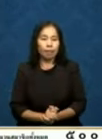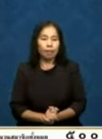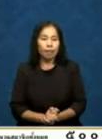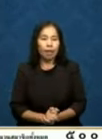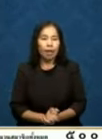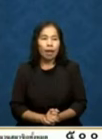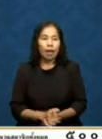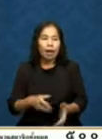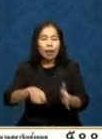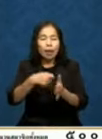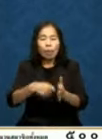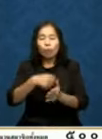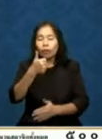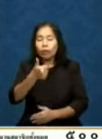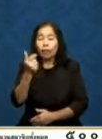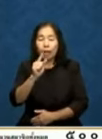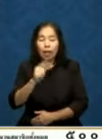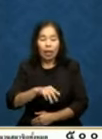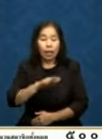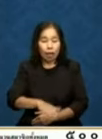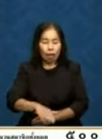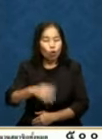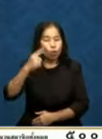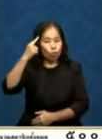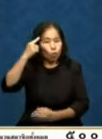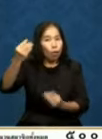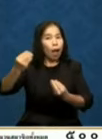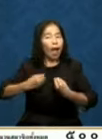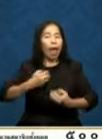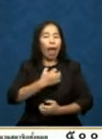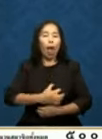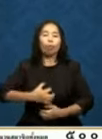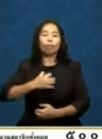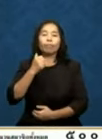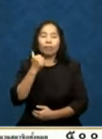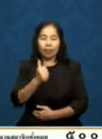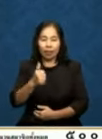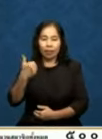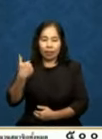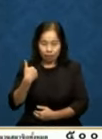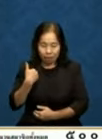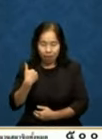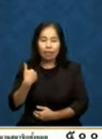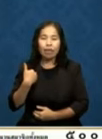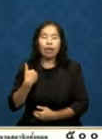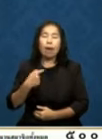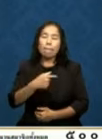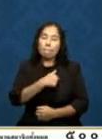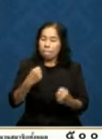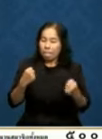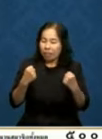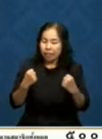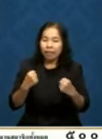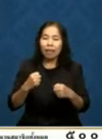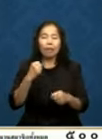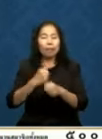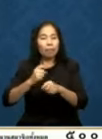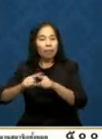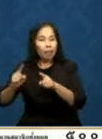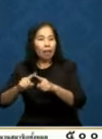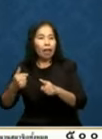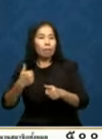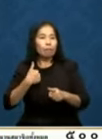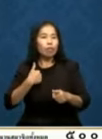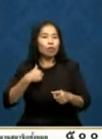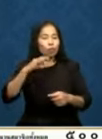parenting คืออะไรคะ 1. เด็กจะมีพัฒนาการทางอารมณ์ที่ดีค่ะเขาจะรู้สึกปลอดภัยนะคะมีความมั่นใจในตัวเองและมี self esteem ห